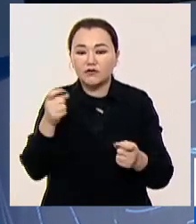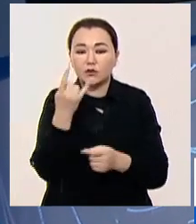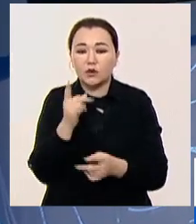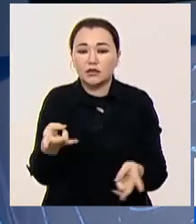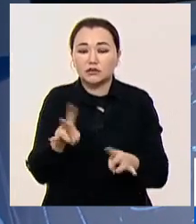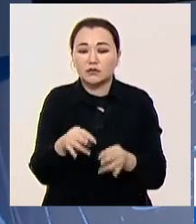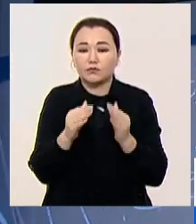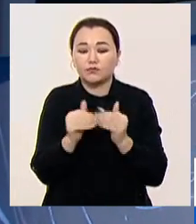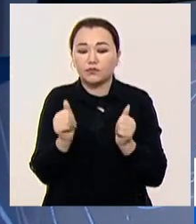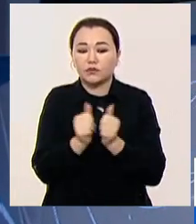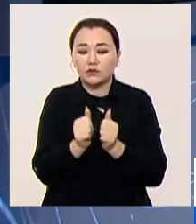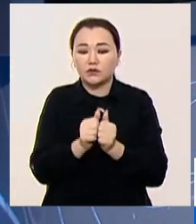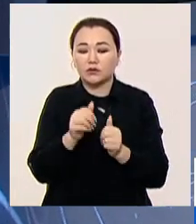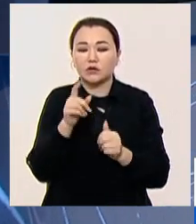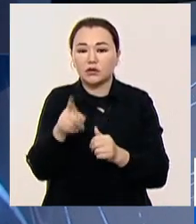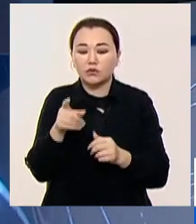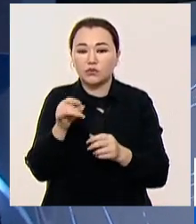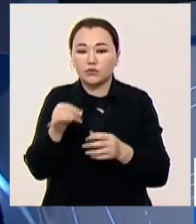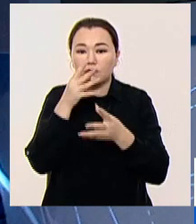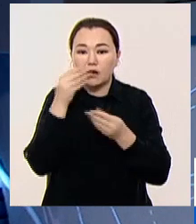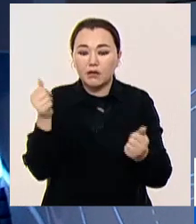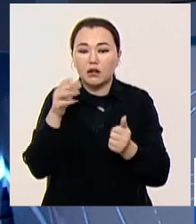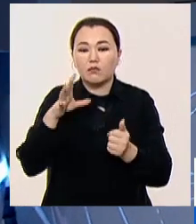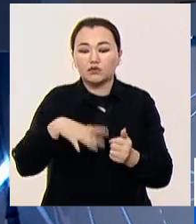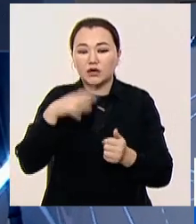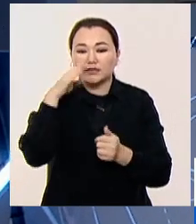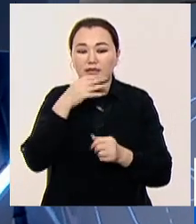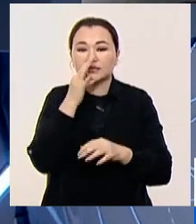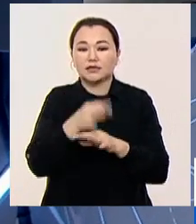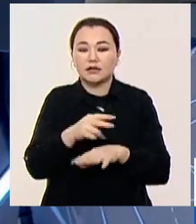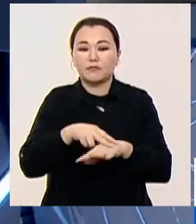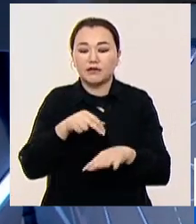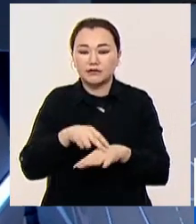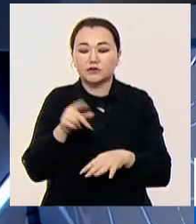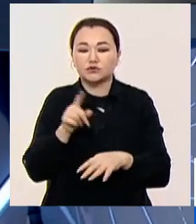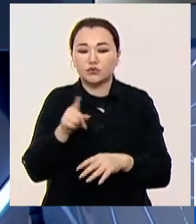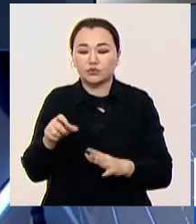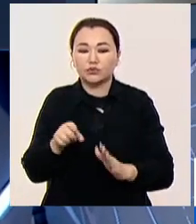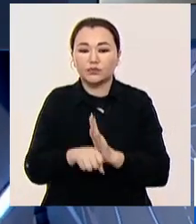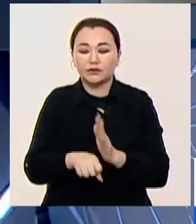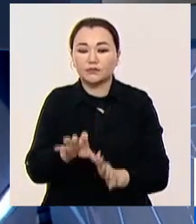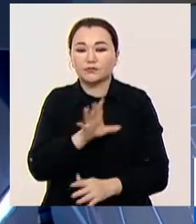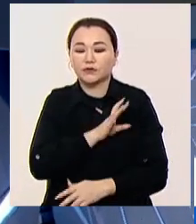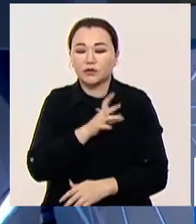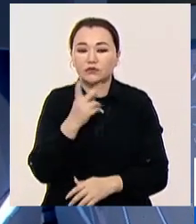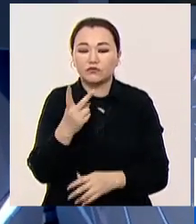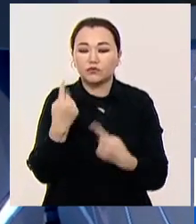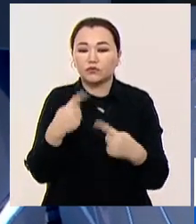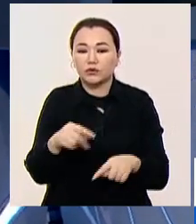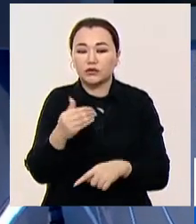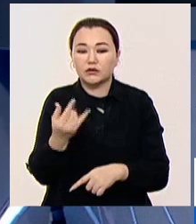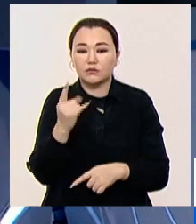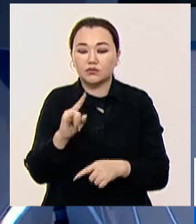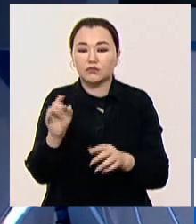ребенка перед поездом, и он пропал. Ну а позже отец признался полицейским в убийстве. Двух других его